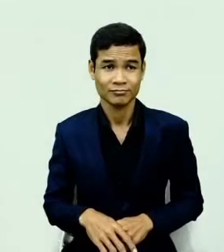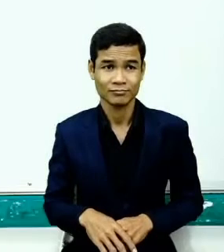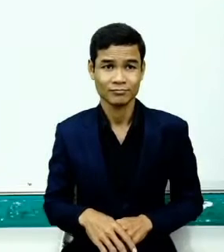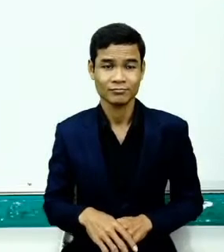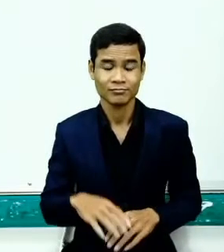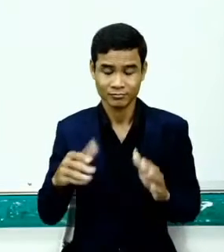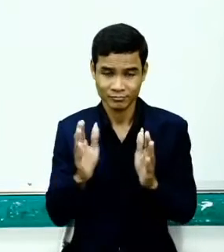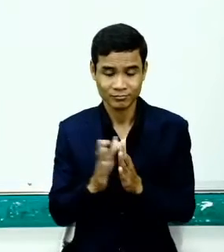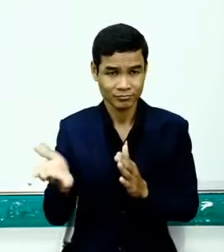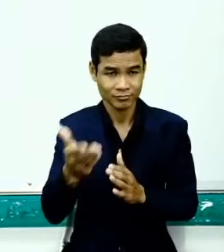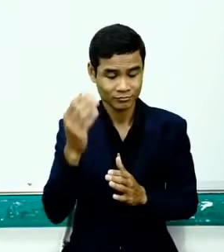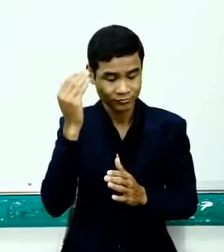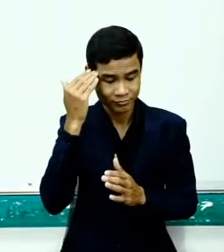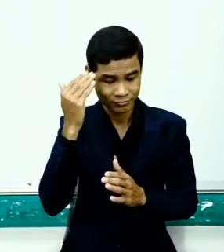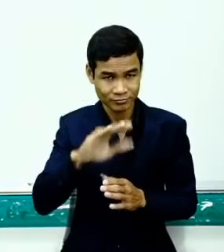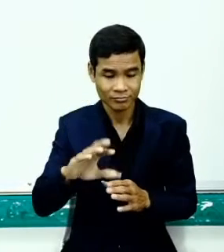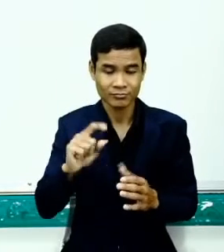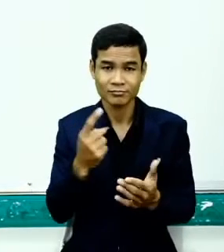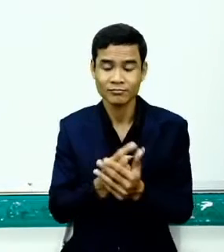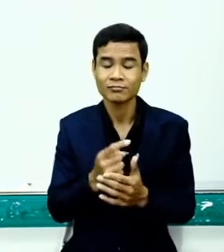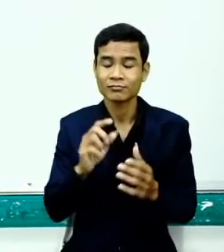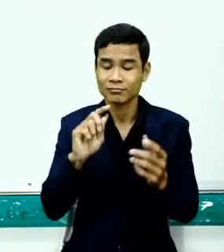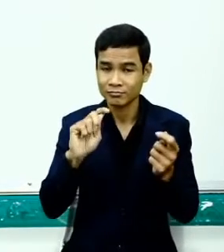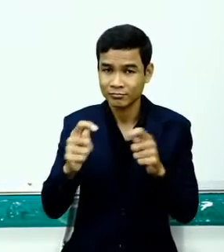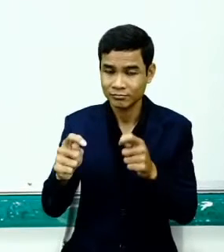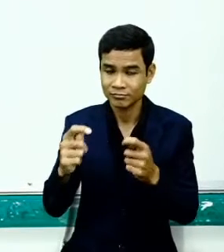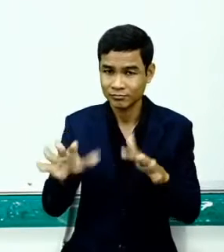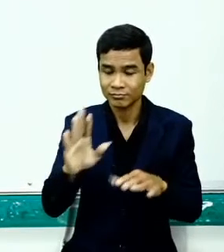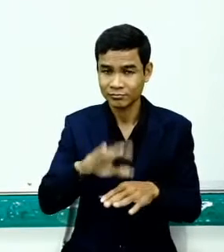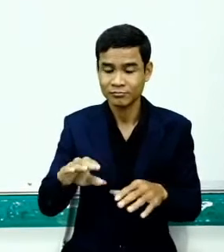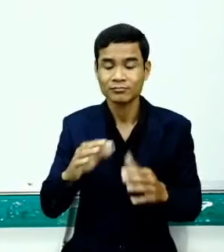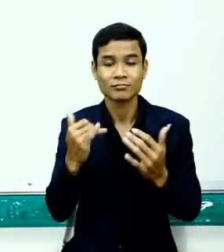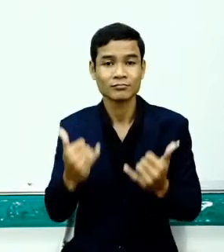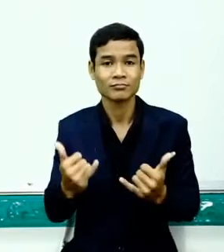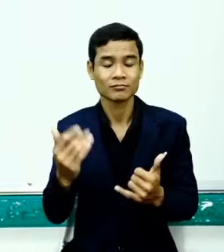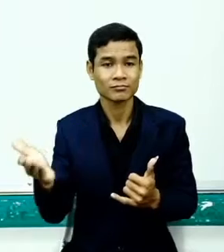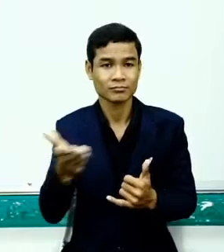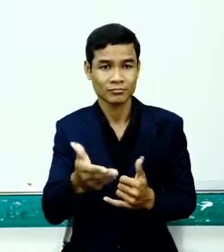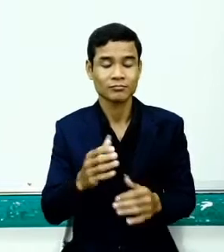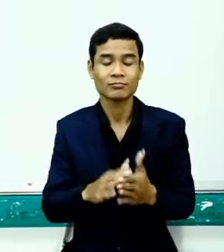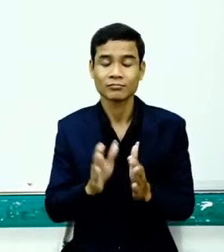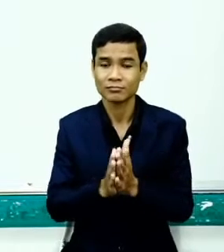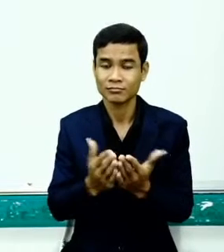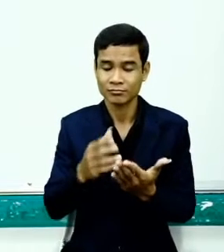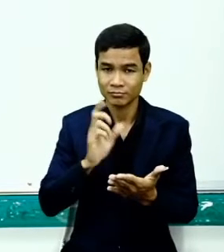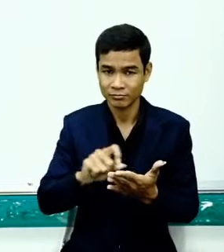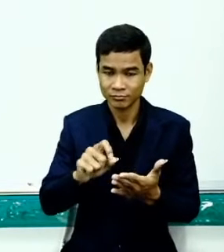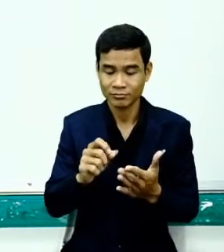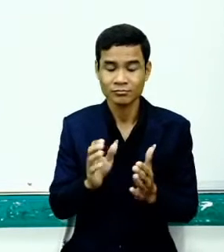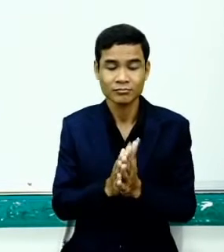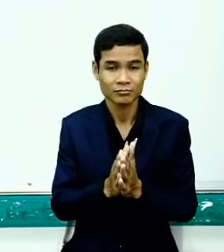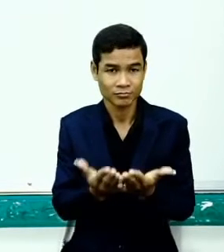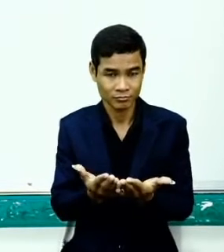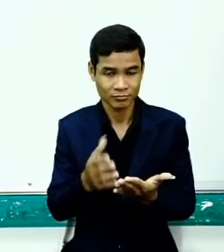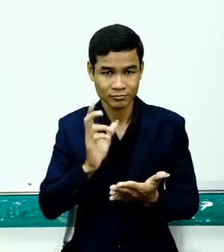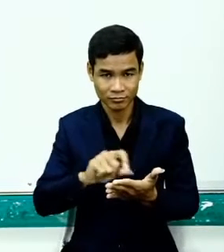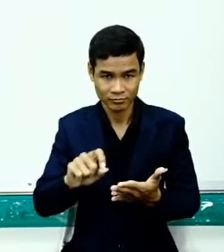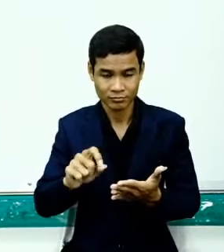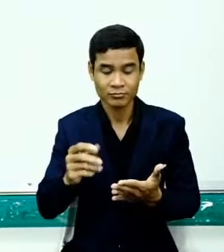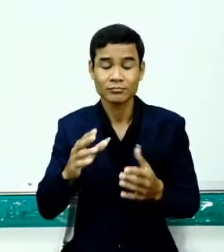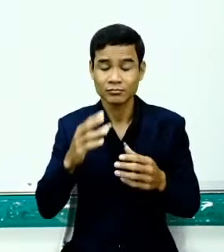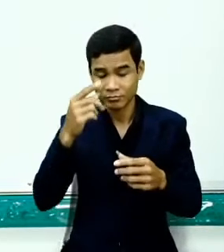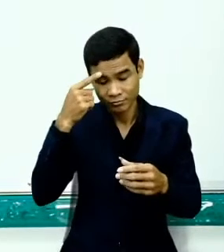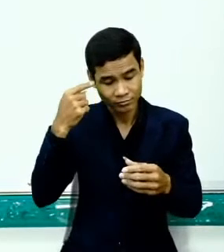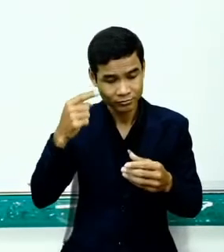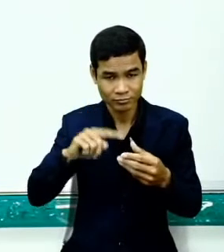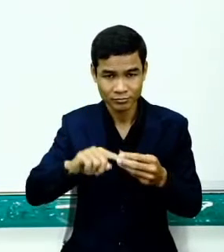អកូនសង្ឃឹមថាកូនប្រកាសជាបានចូលរួមកែលម្អរួចរាល់ហើយតោះឥឡូវនេះចូលកូនយកសិភើសរសេរចាខ្មៅដៃនិ